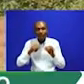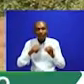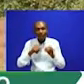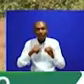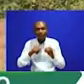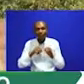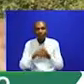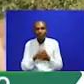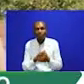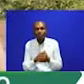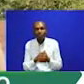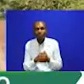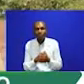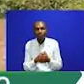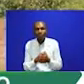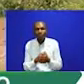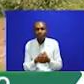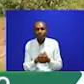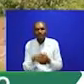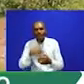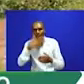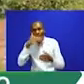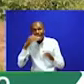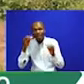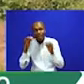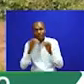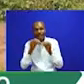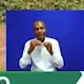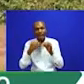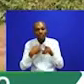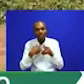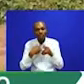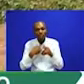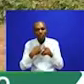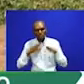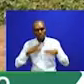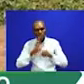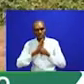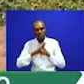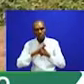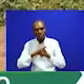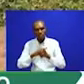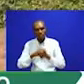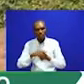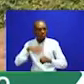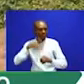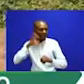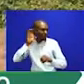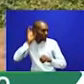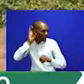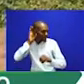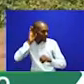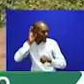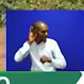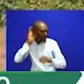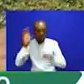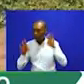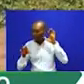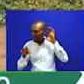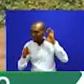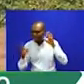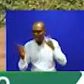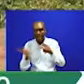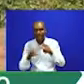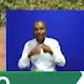village tukaranga tatu ale baraza ya bana inchi turai wa moni abo na ratanga ba umiet so asentire